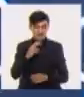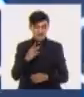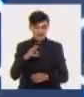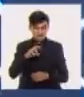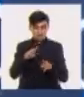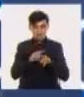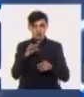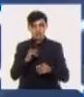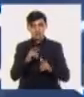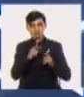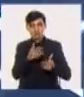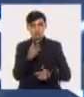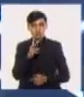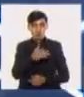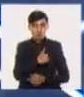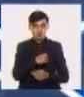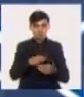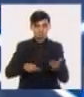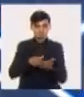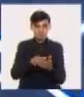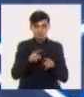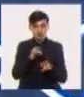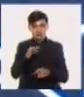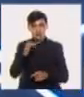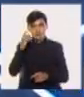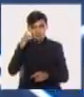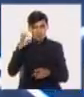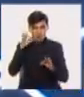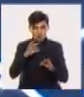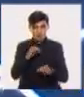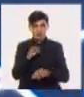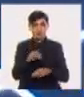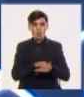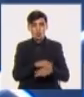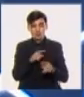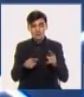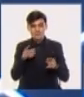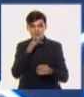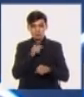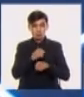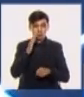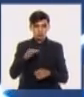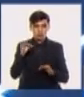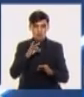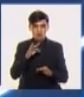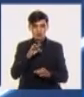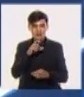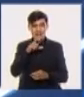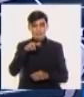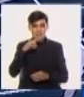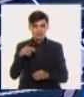попасть на платные медосмотры или на прием к психологам. Как долго будут действовать эти ограничения, зависит от